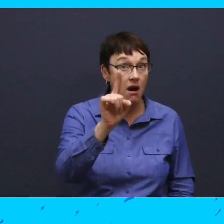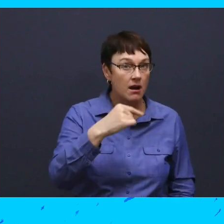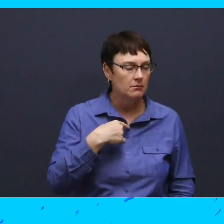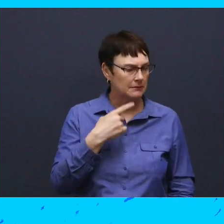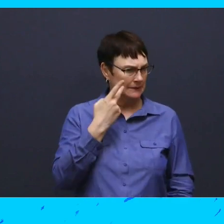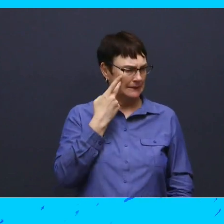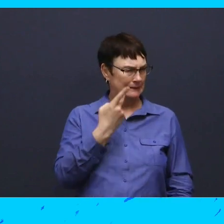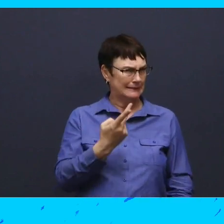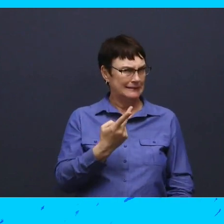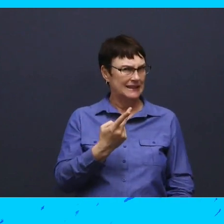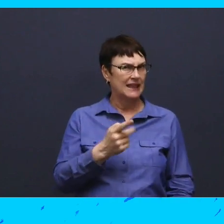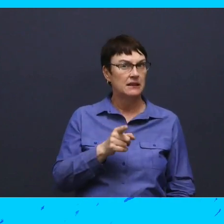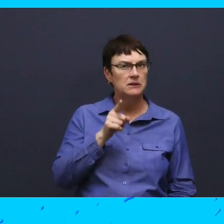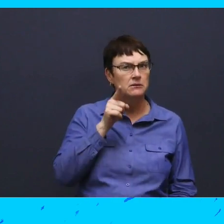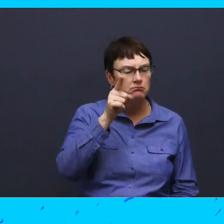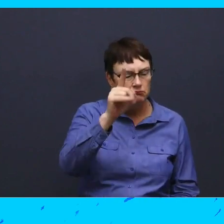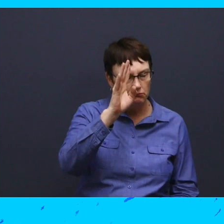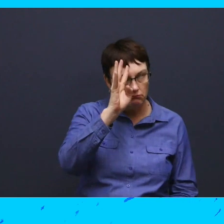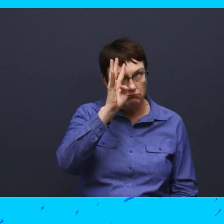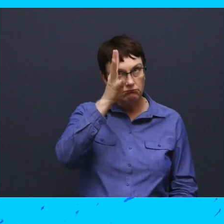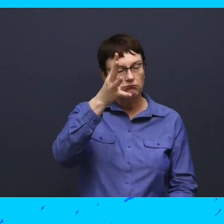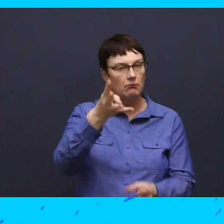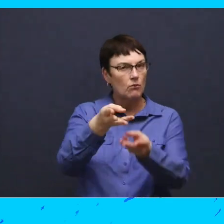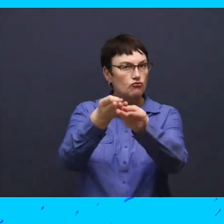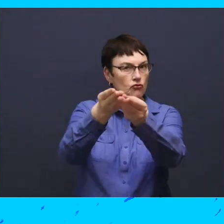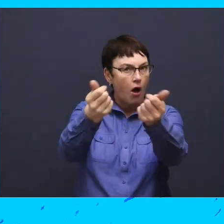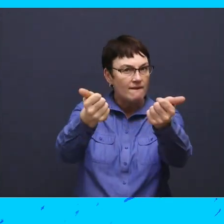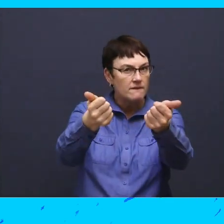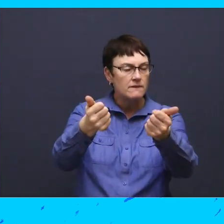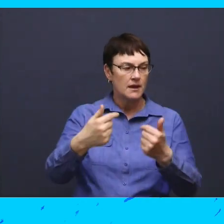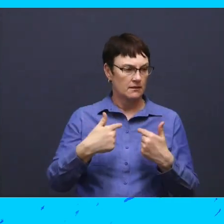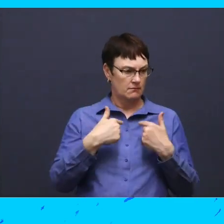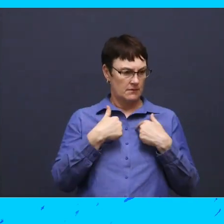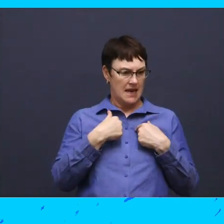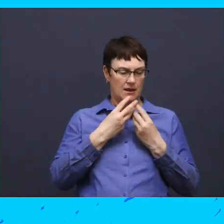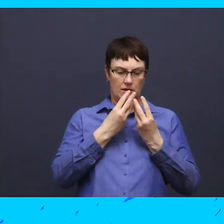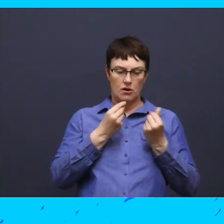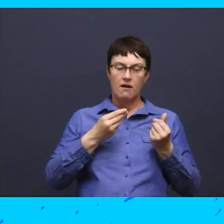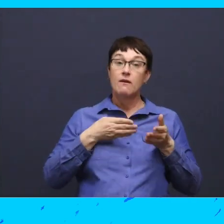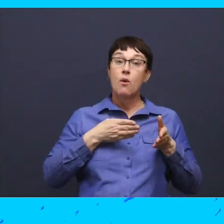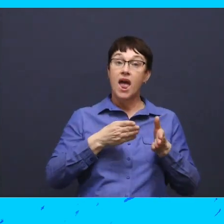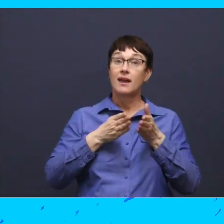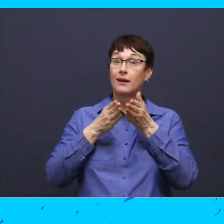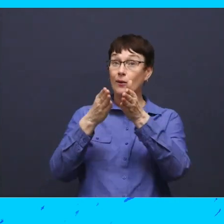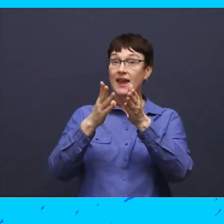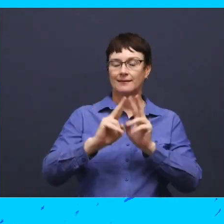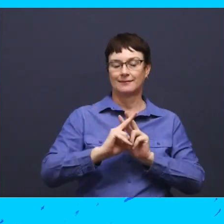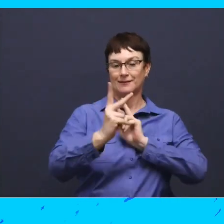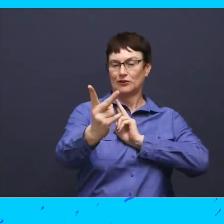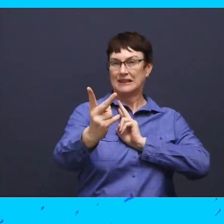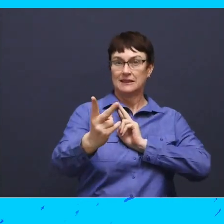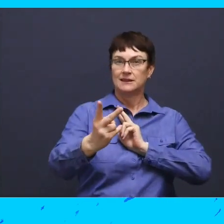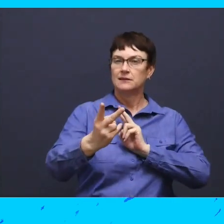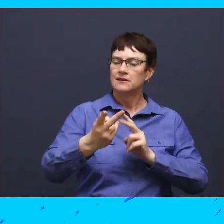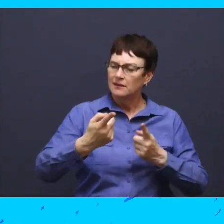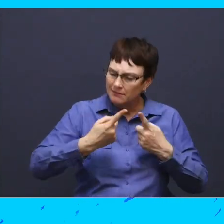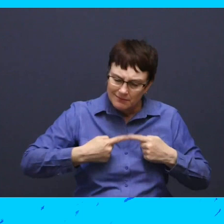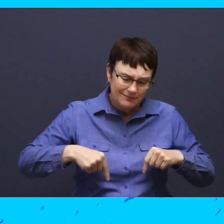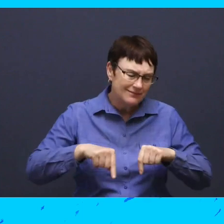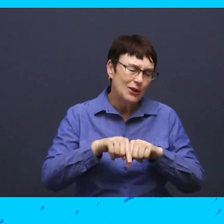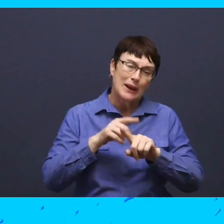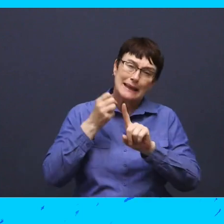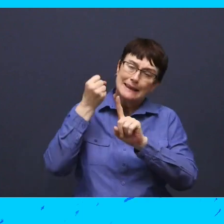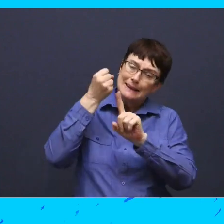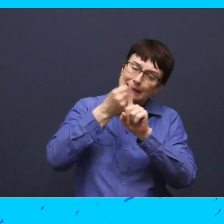sont innovatives, sont différentes. On essaie tous les côtés pour aider et donner